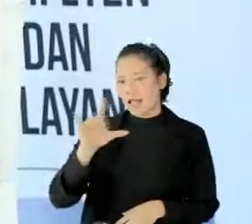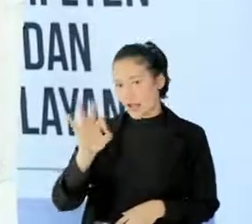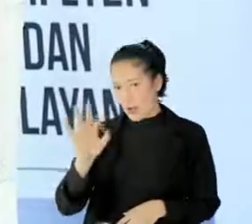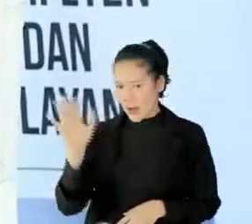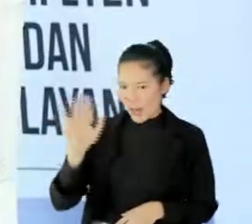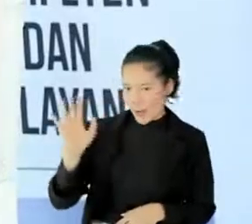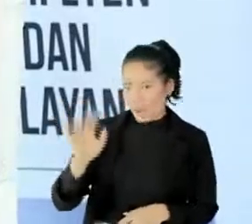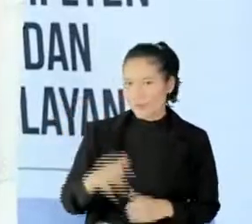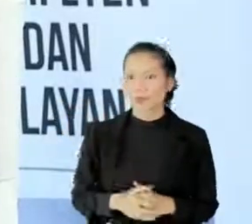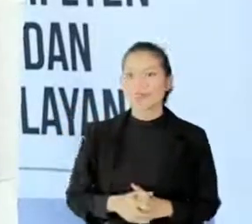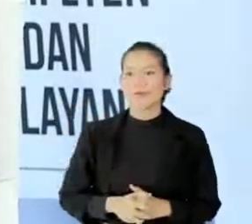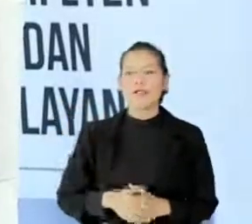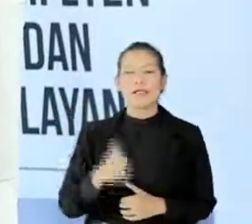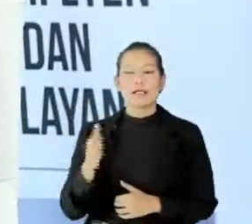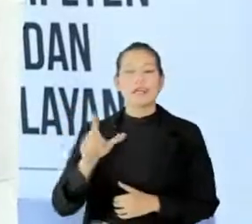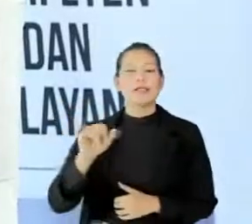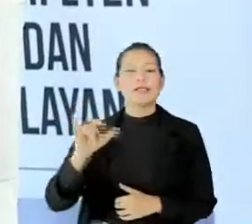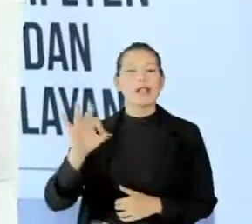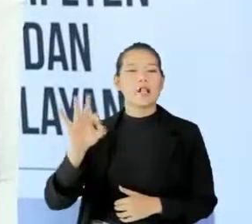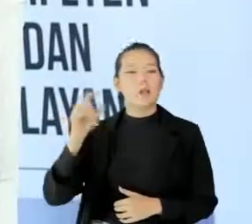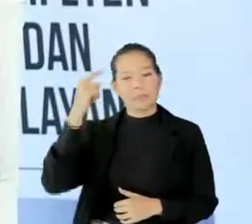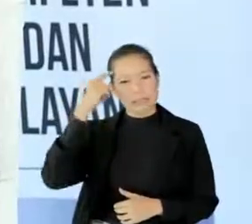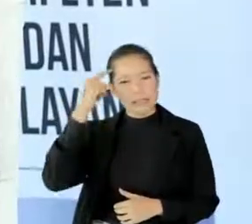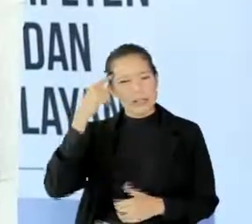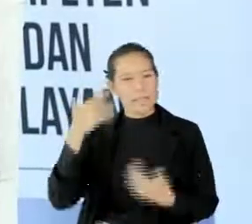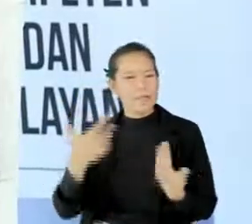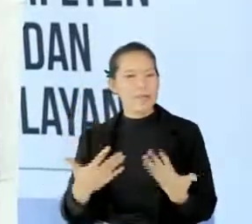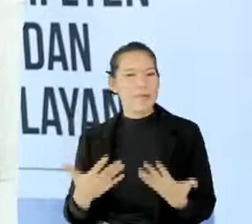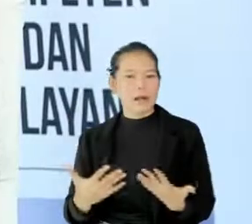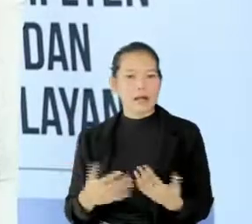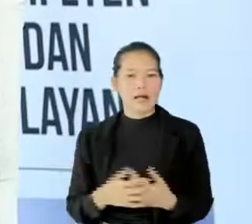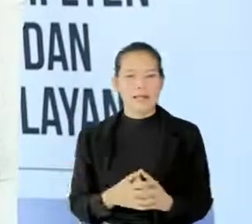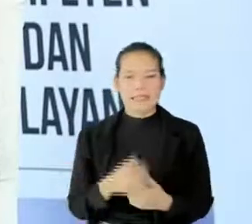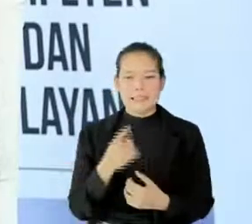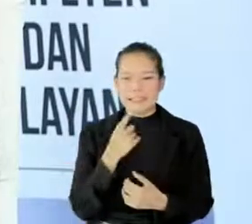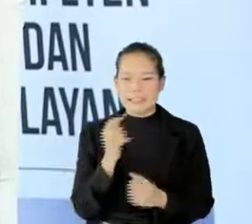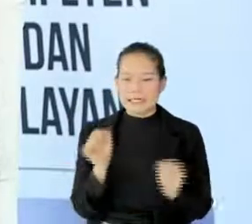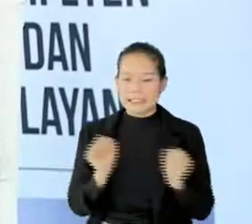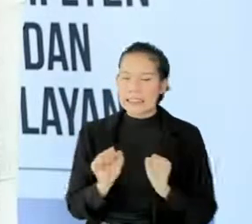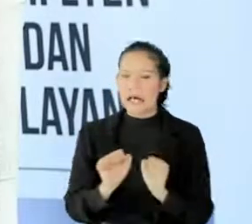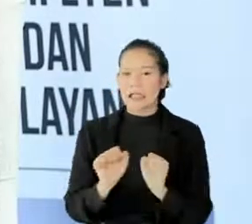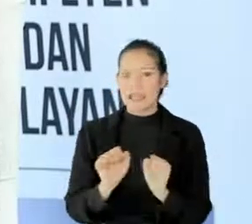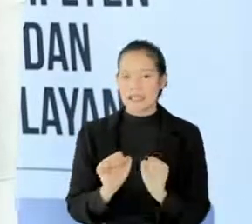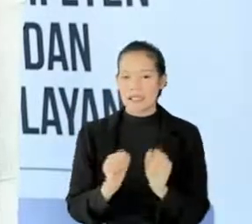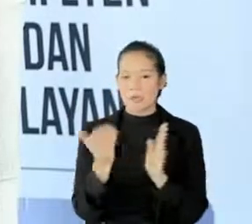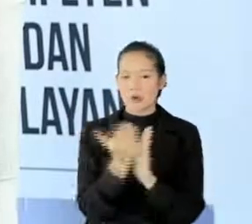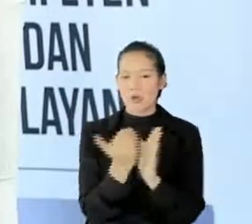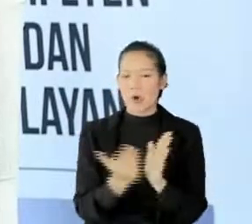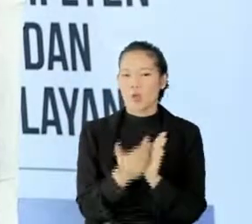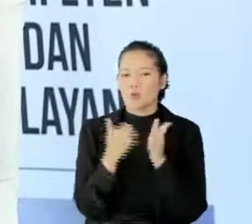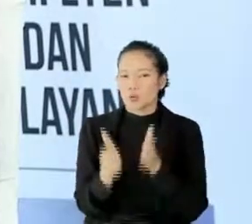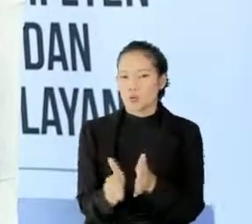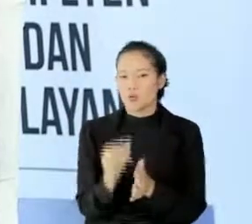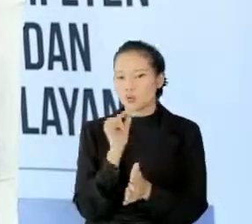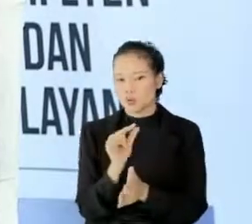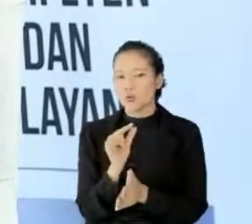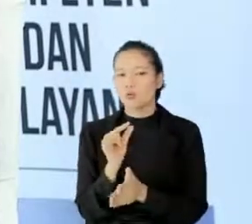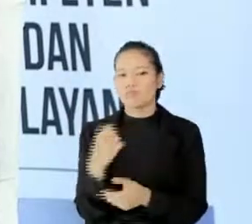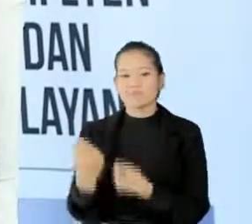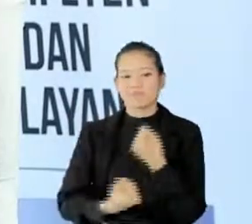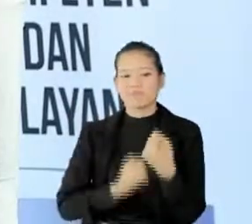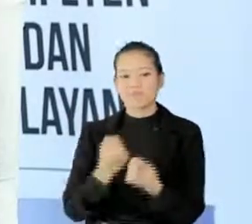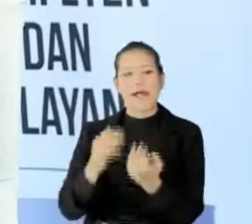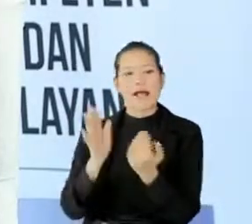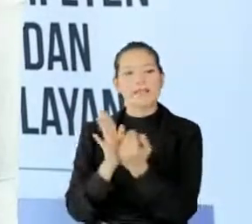Mas. Yes. Menurut Mas Lilo sendiri nih, bagaimana nih dengan urgensi nih, urgensinya adanya protokol khusus dalam penyelenggaraan